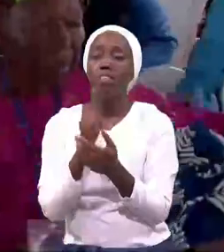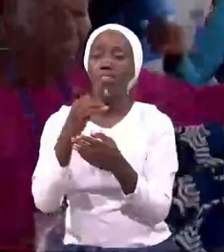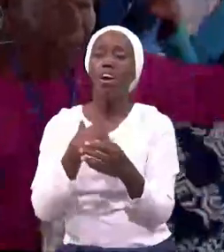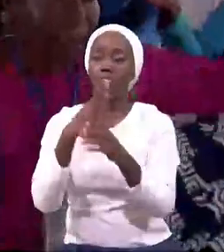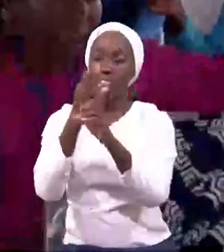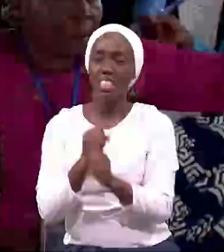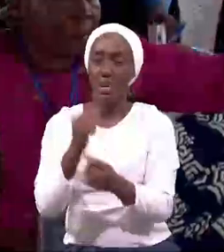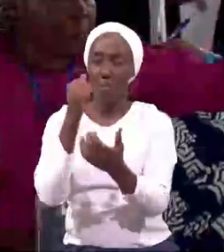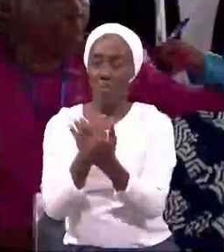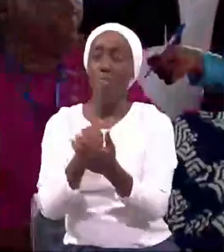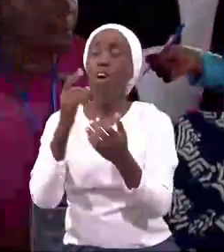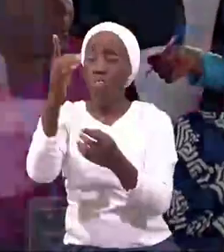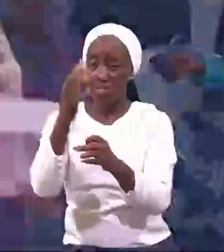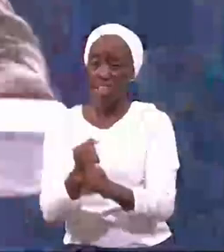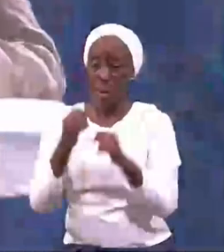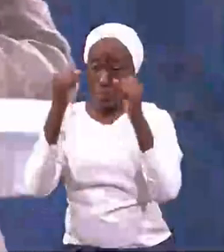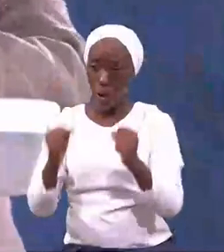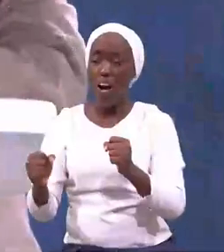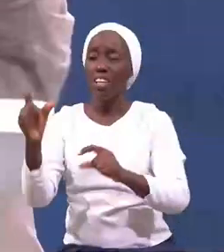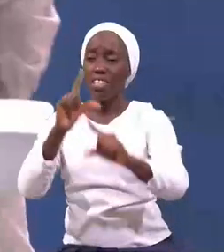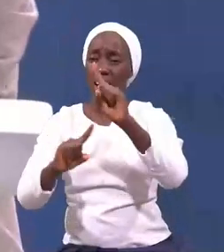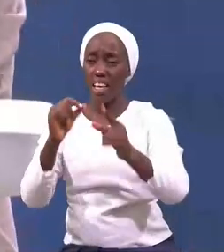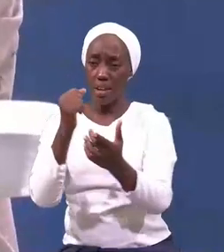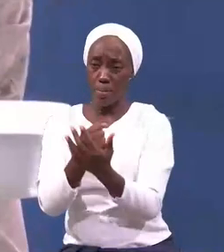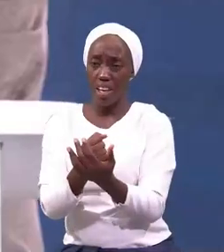Tu as reçu la puissance.